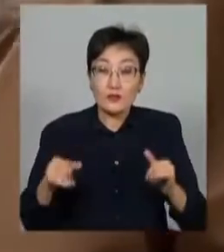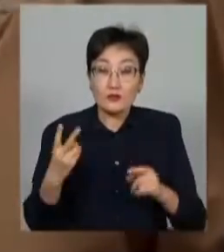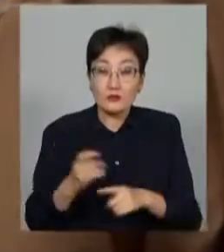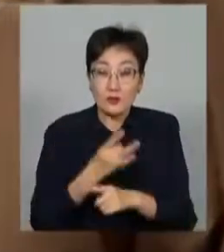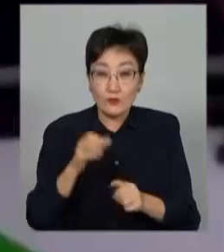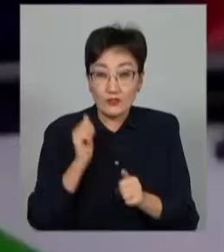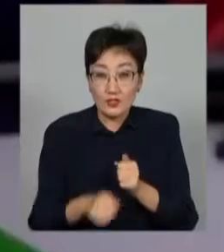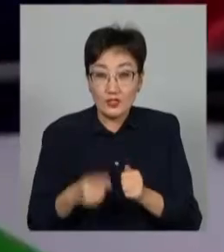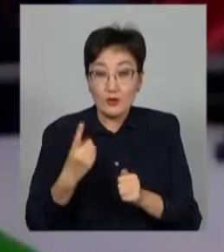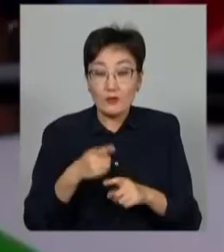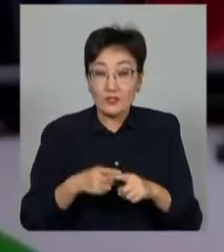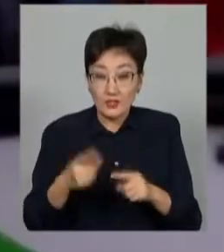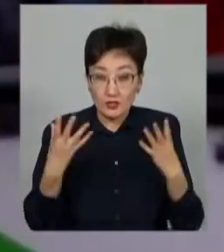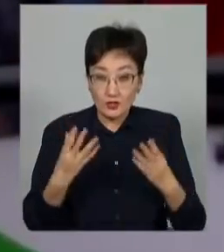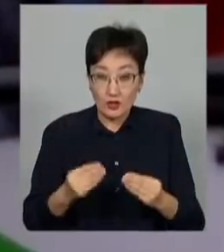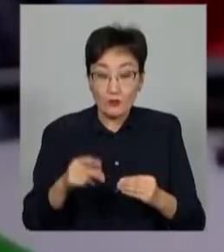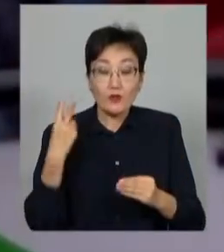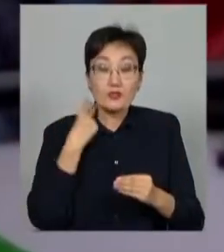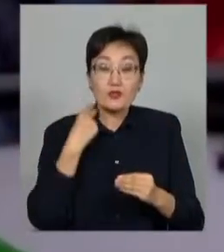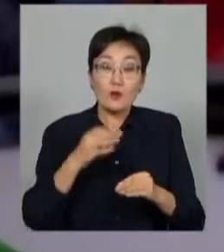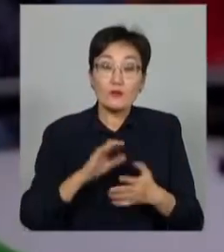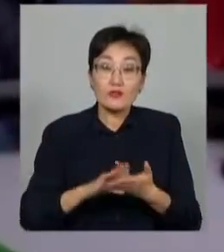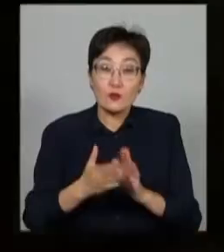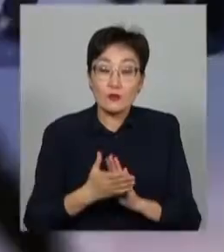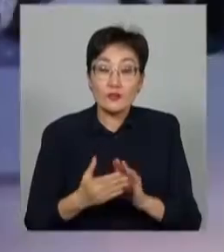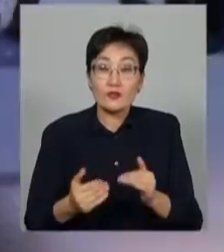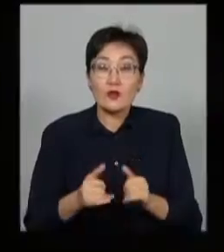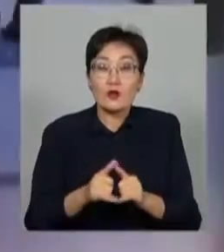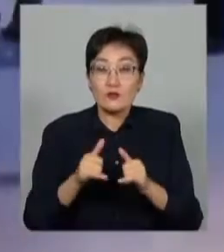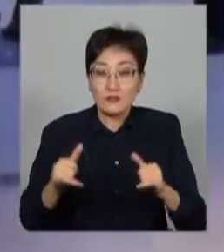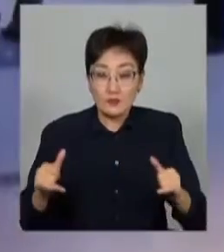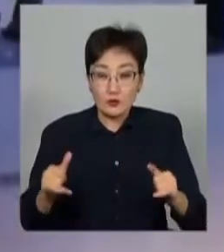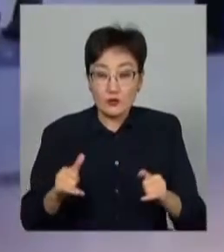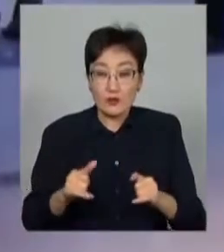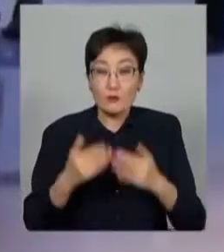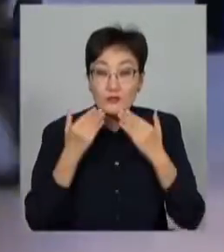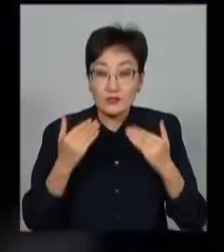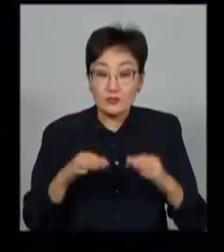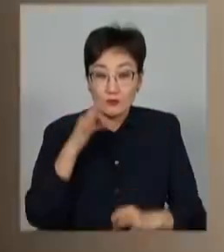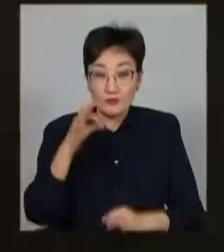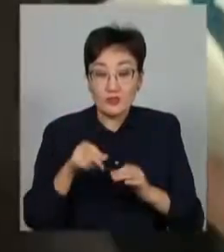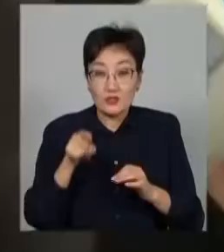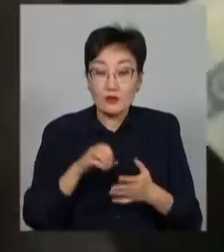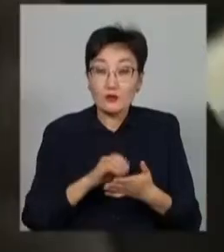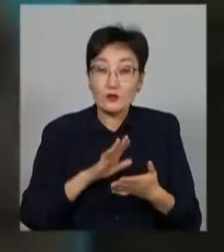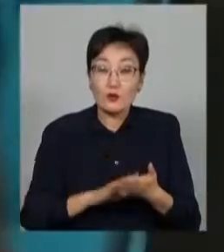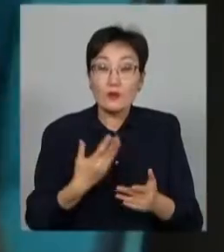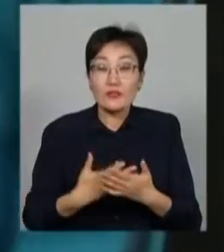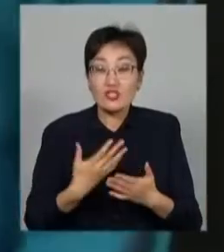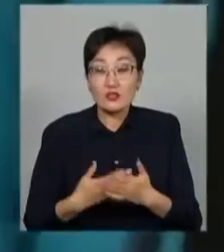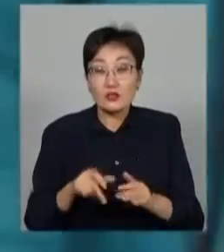каждые полтора дня великобритании ситуация с микронном набирает обороты за последние сутки там зафиксировали